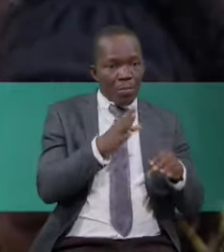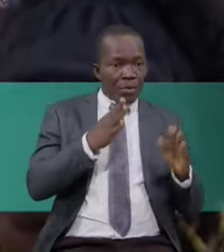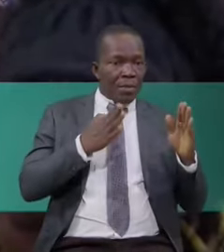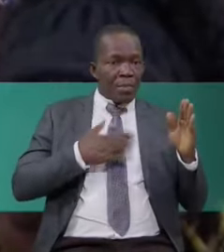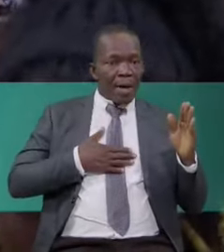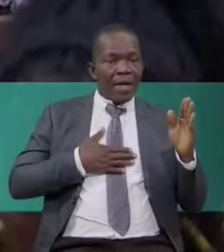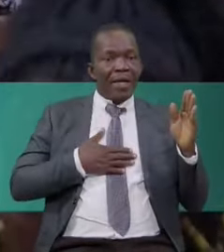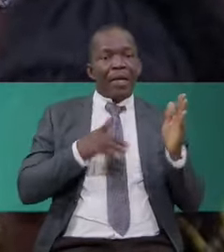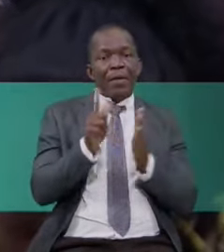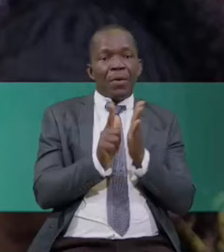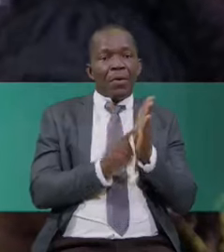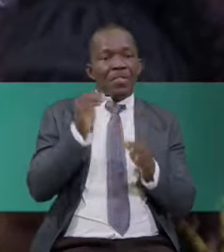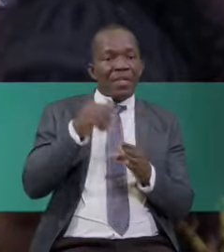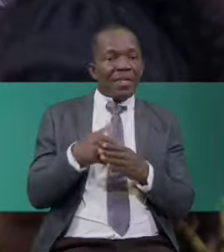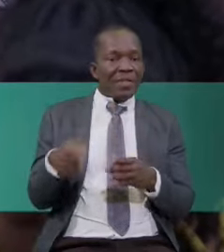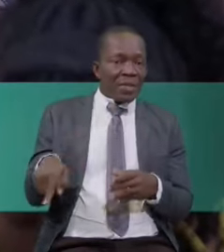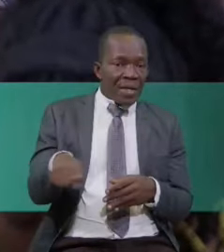don donnez-moi un bon